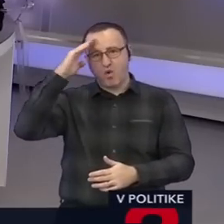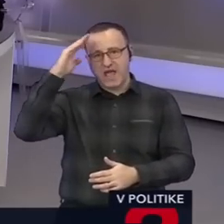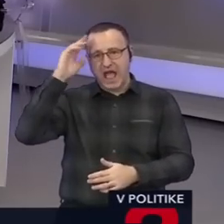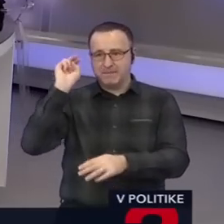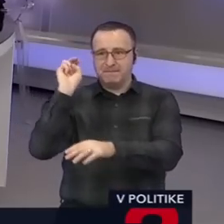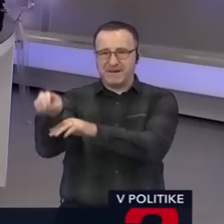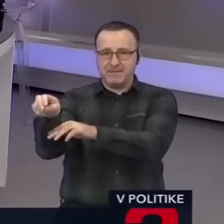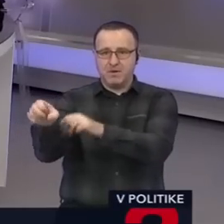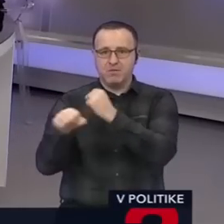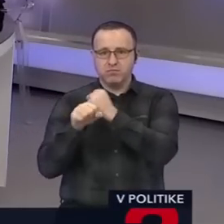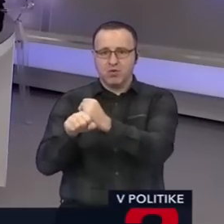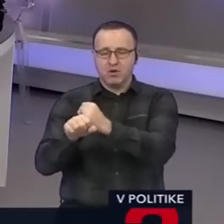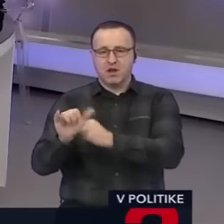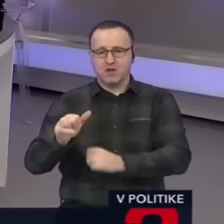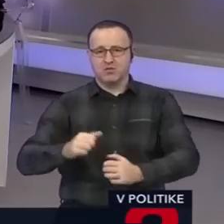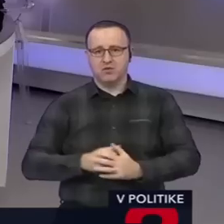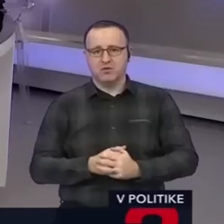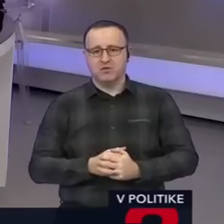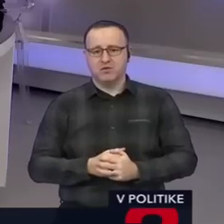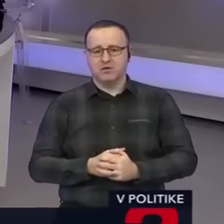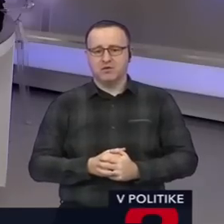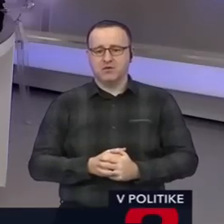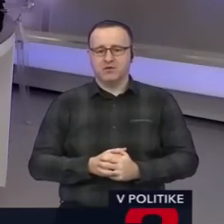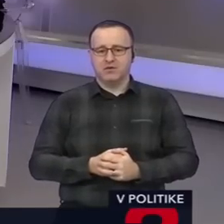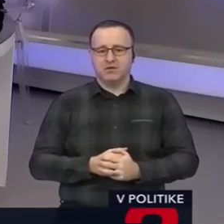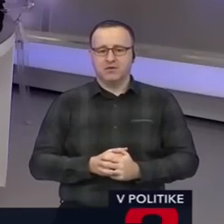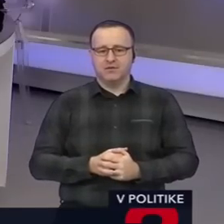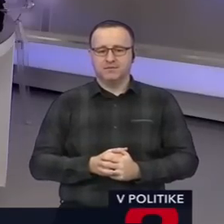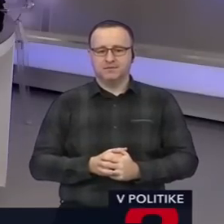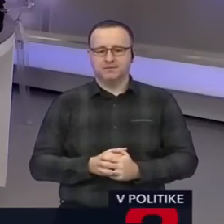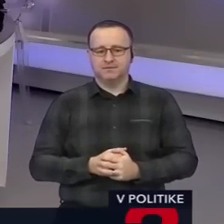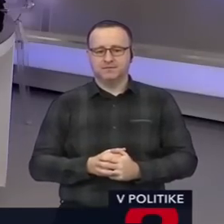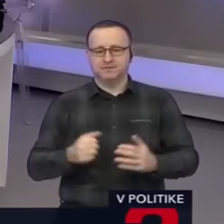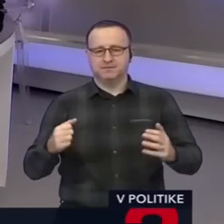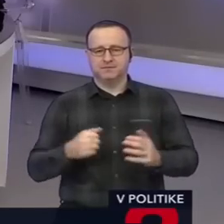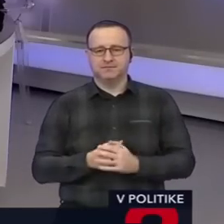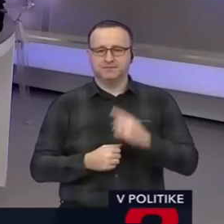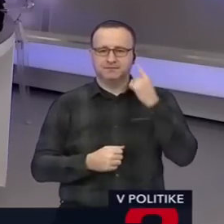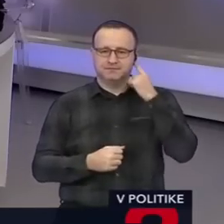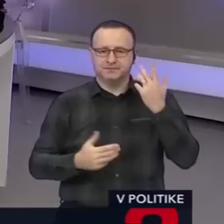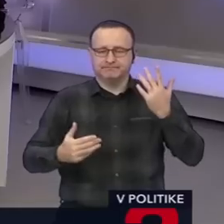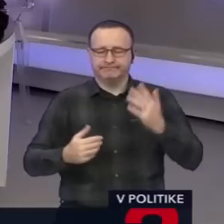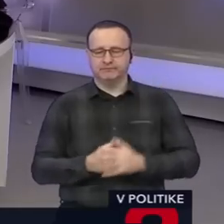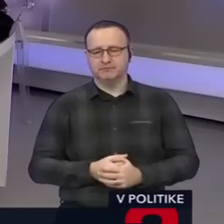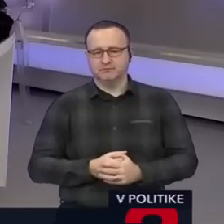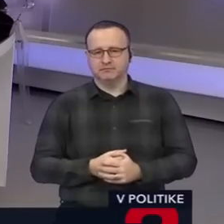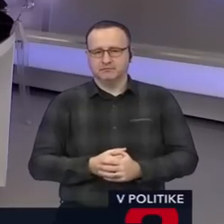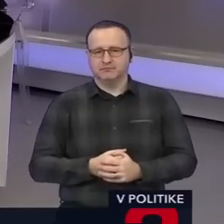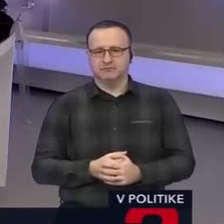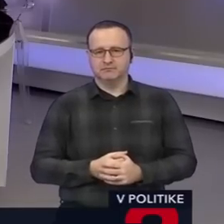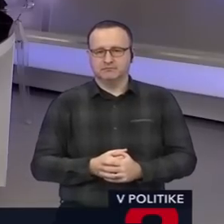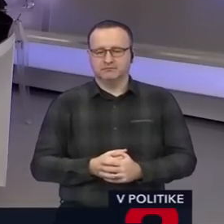bojujú s Ruskom. Keď materiál, ktorý už nepoužívate, darujete inej krajine, v zmysle charty OSN mimochodom, lebo Ukrajina je v